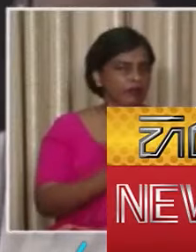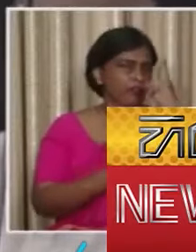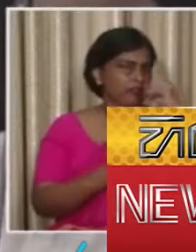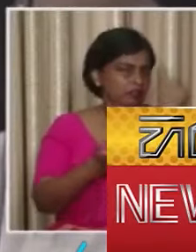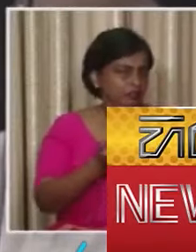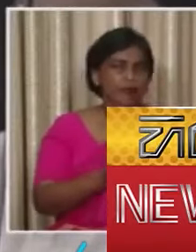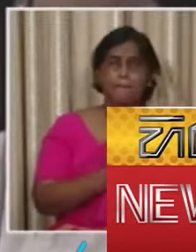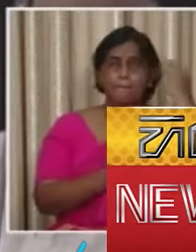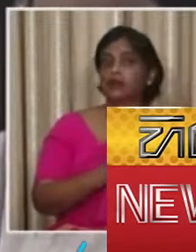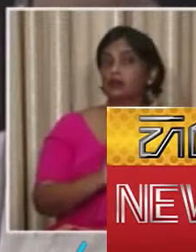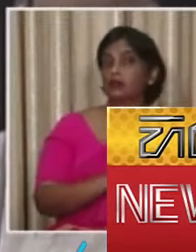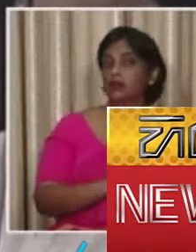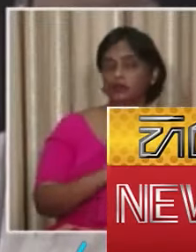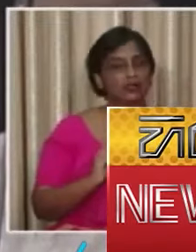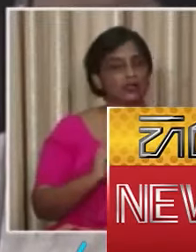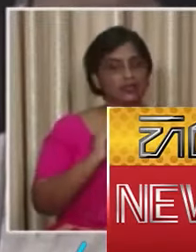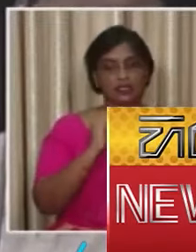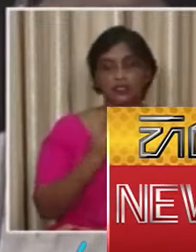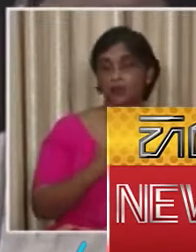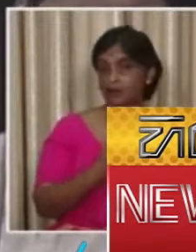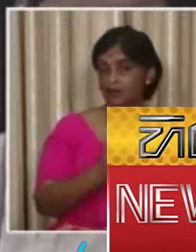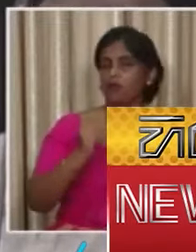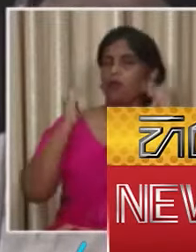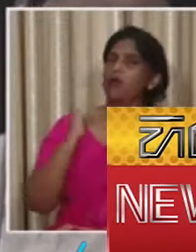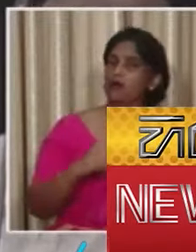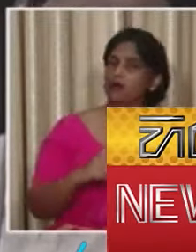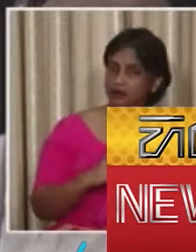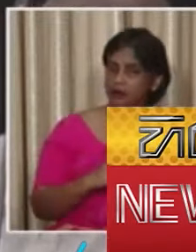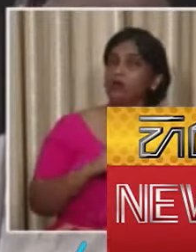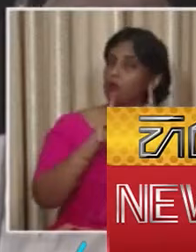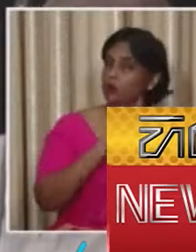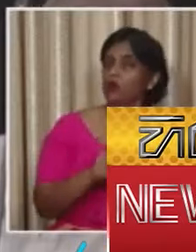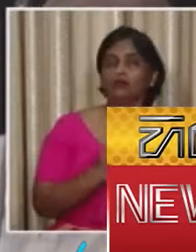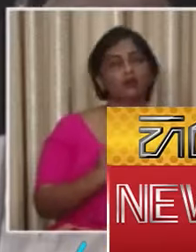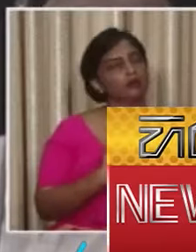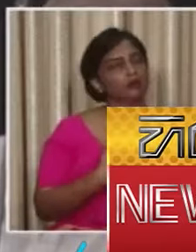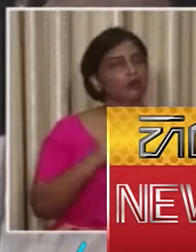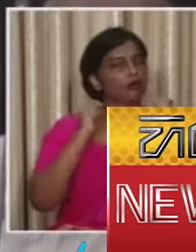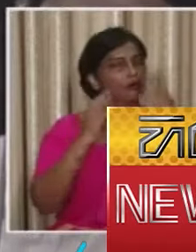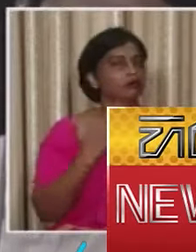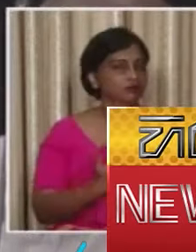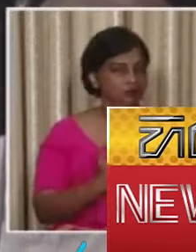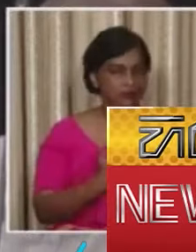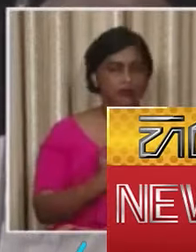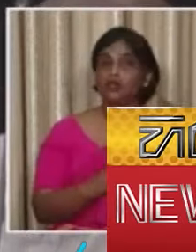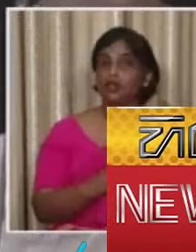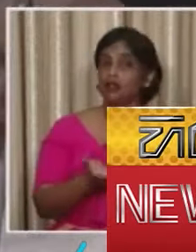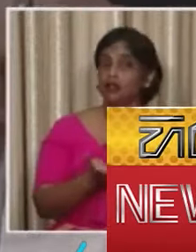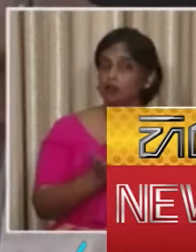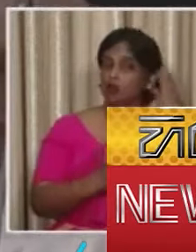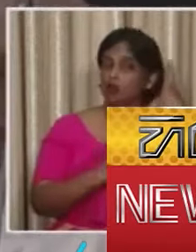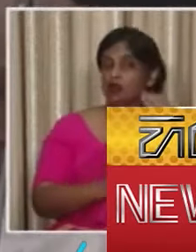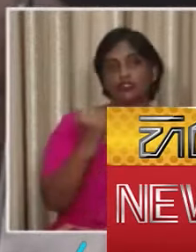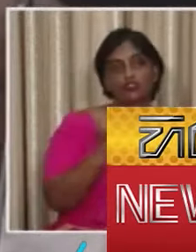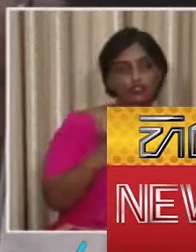ප්‍රතිඵලයක් වුණේ අපේ ආර්ථික සංවර්ධන වේගය පහළ වැටීමයි. මේ වන විට අප ප්‍රගතියක් ලබා තිබෙනවා. යළිත් ලෝක